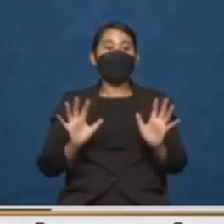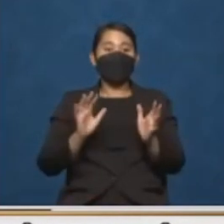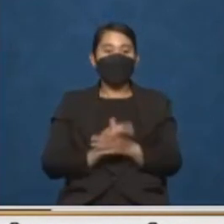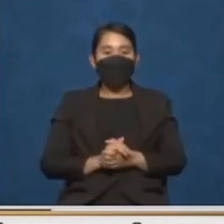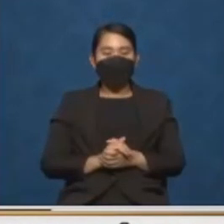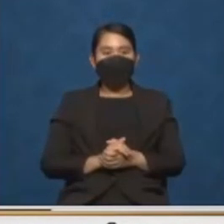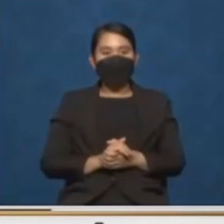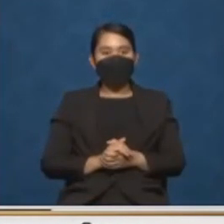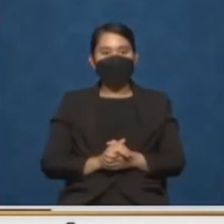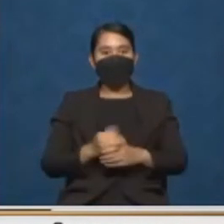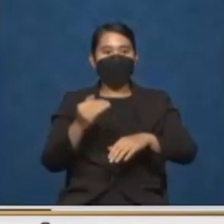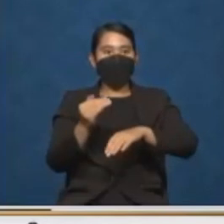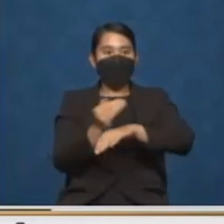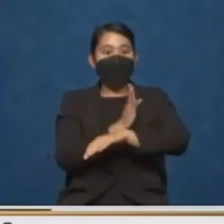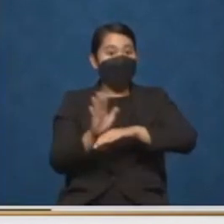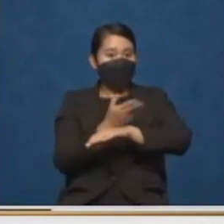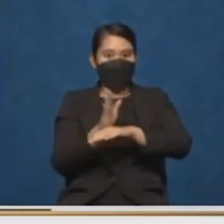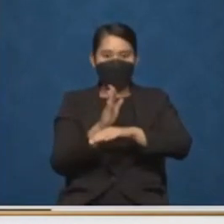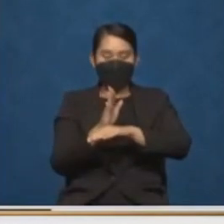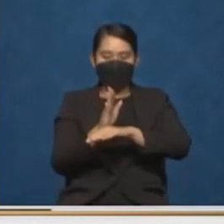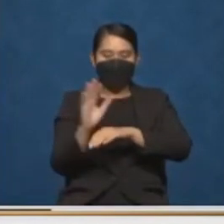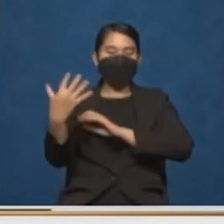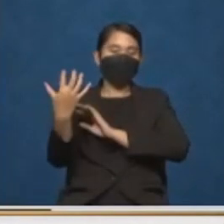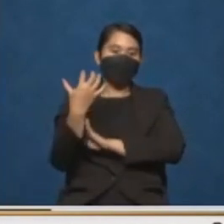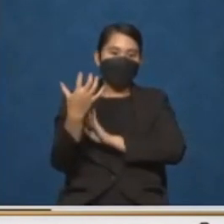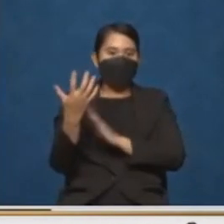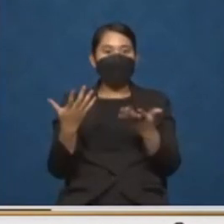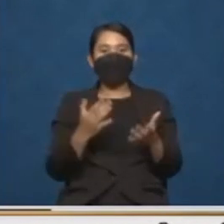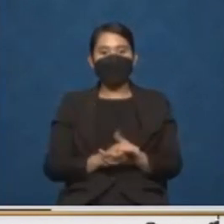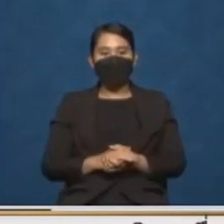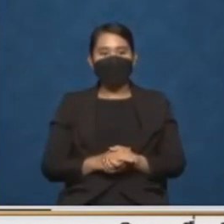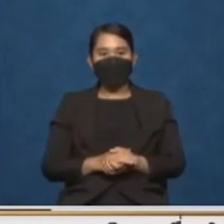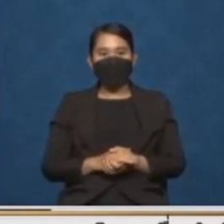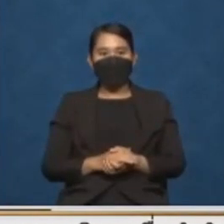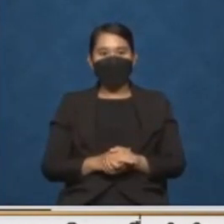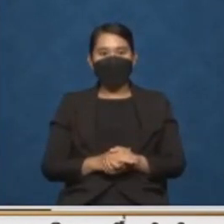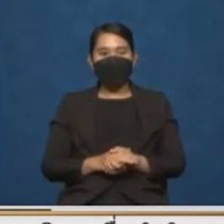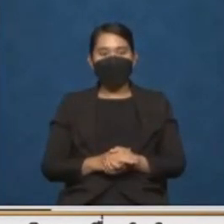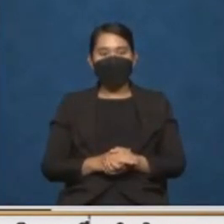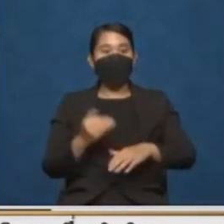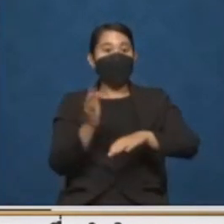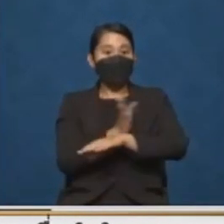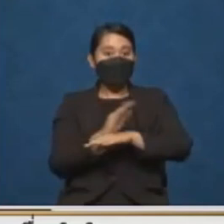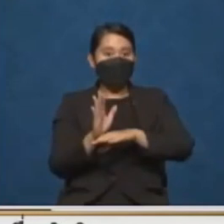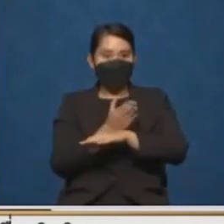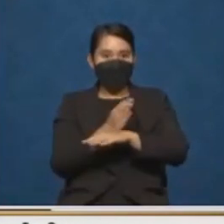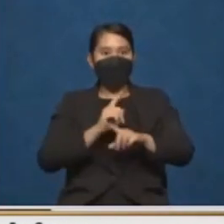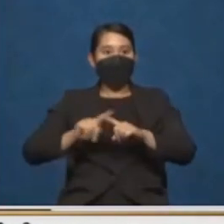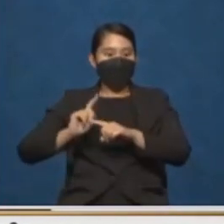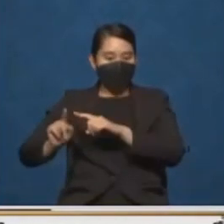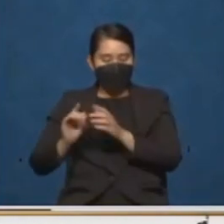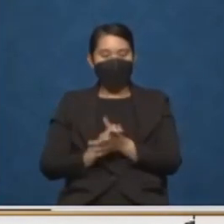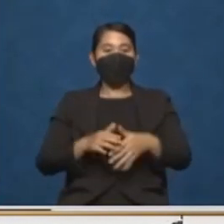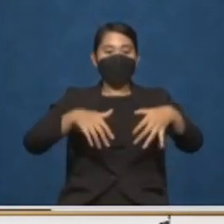ให้ธรกิจหายใหญ่ครอบงำได้ธรทานครับ ธุรกิจหลายย้อย หรือวสนธią